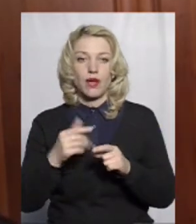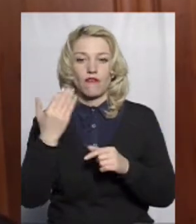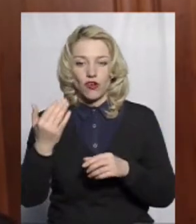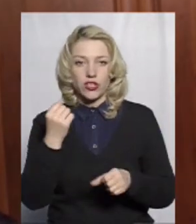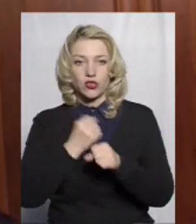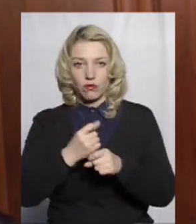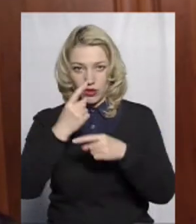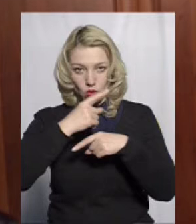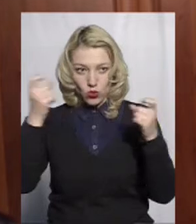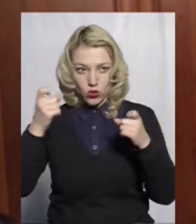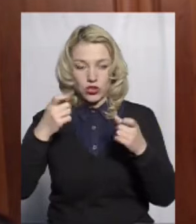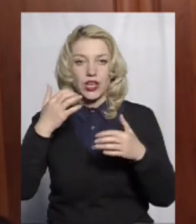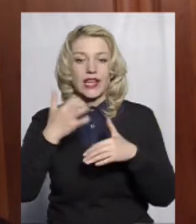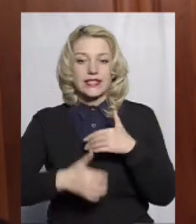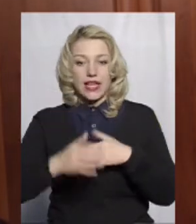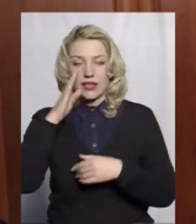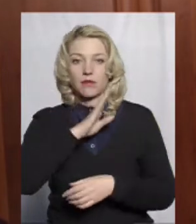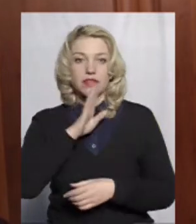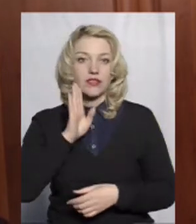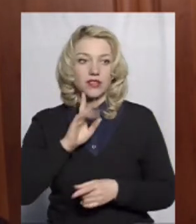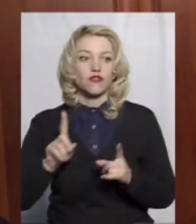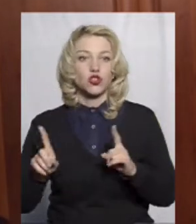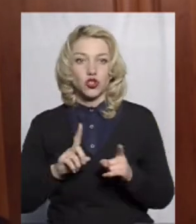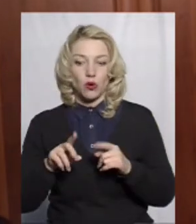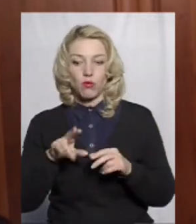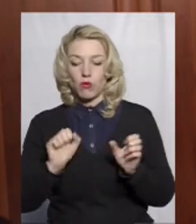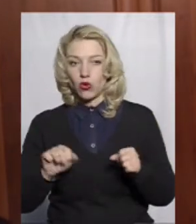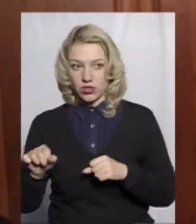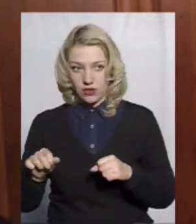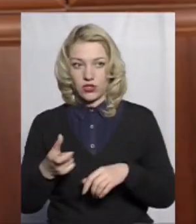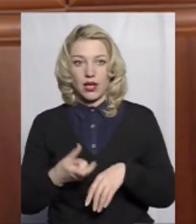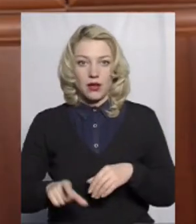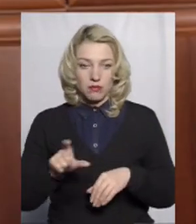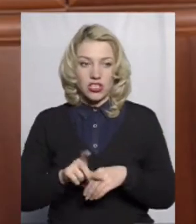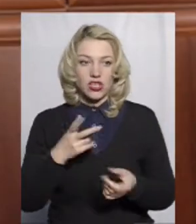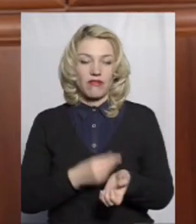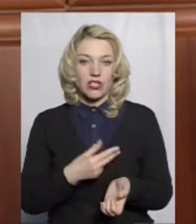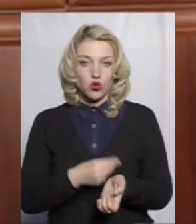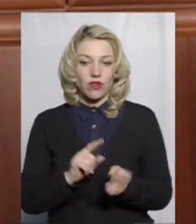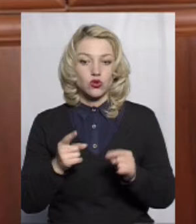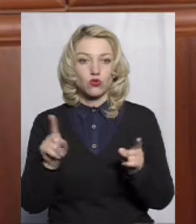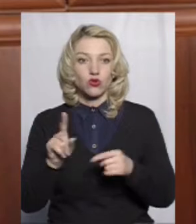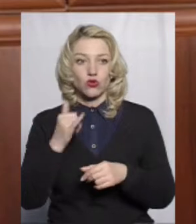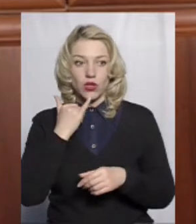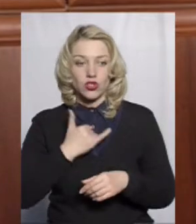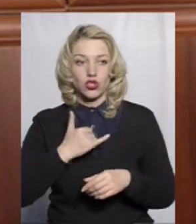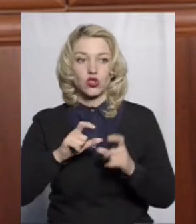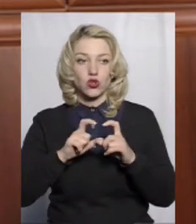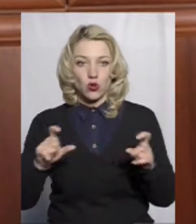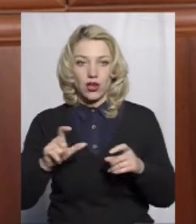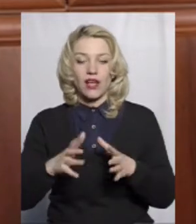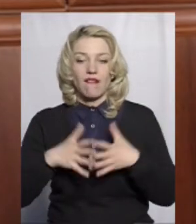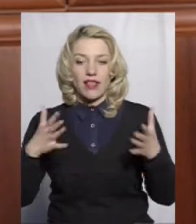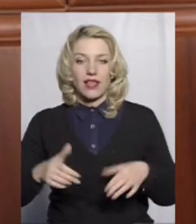зробили оголошення серед батьків, щоб по можливості більше вакцинувались. Чому? Тому що в нашій школі дуже велика